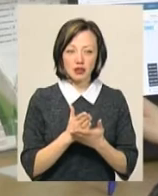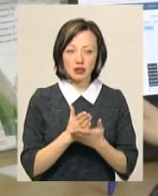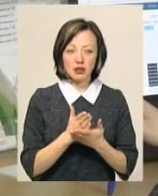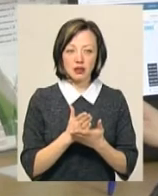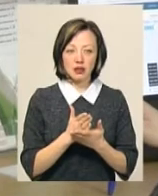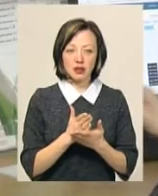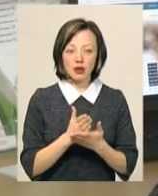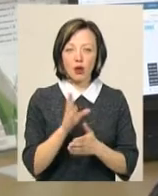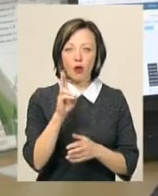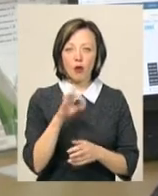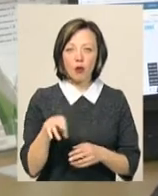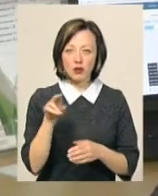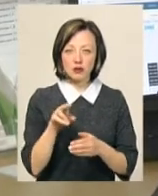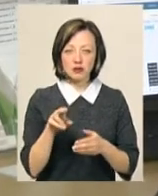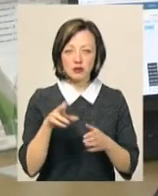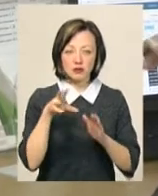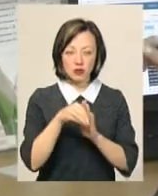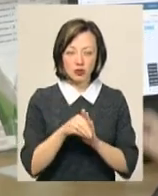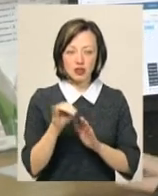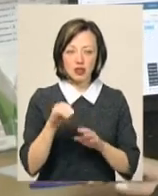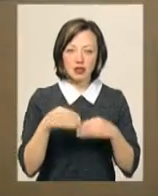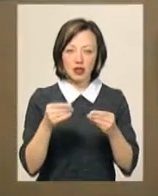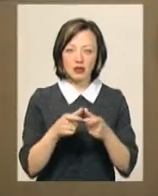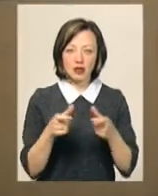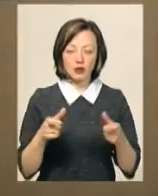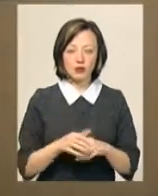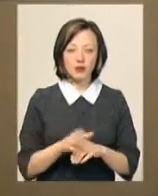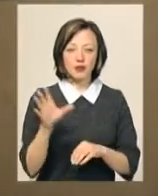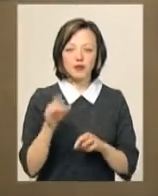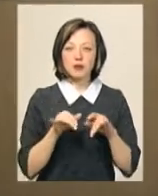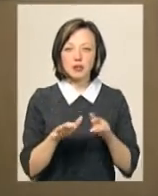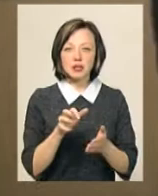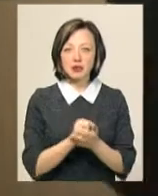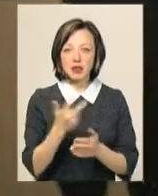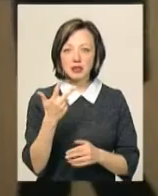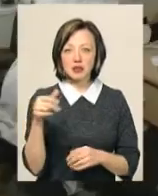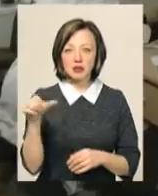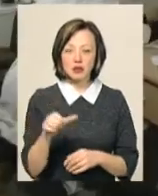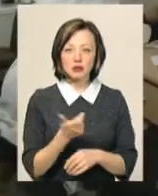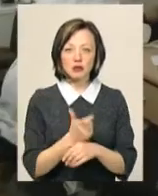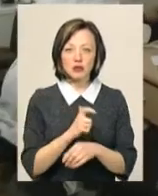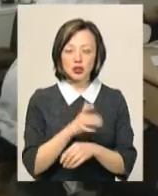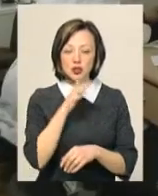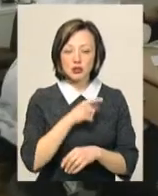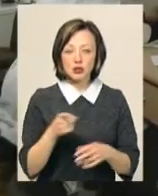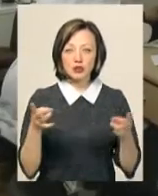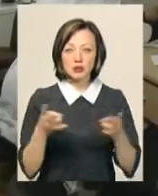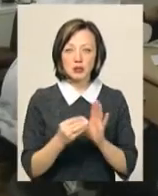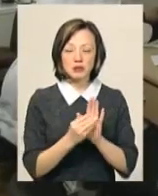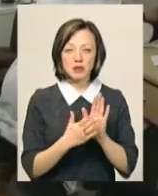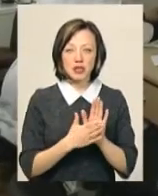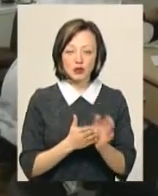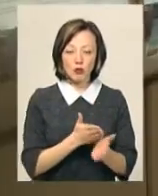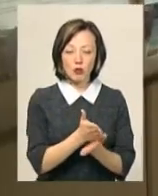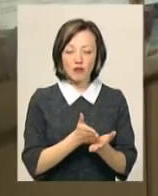карточці є її ID-код. Ми його одразу заносимо і даємо талон. Увесь процес займає близько 3 хвилин. Трохи більше часу знадобиться, аби записатися до